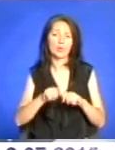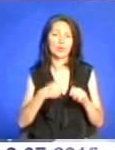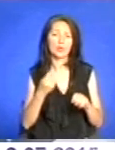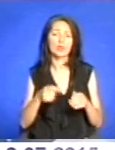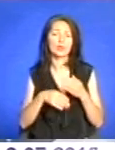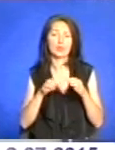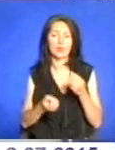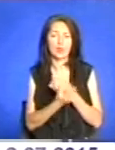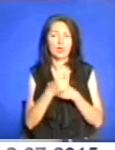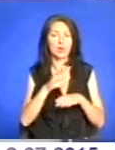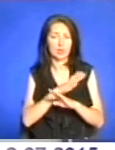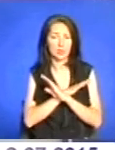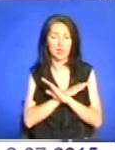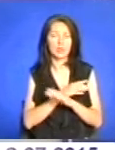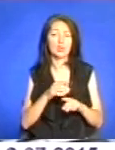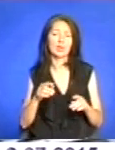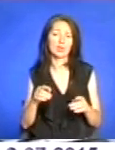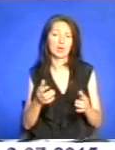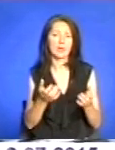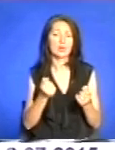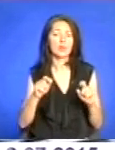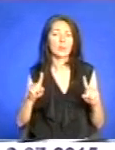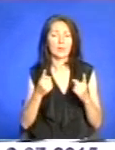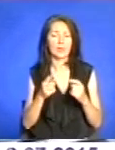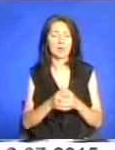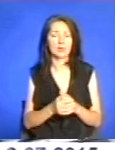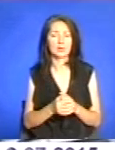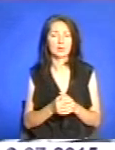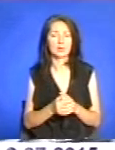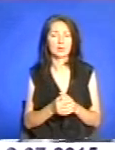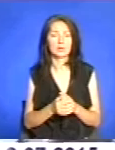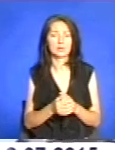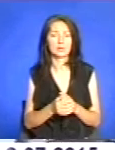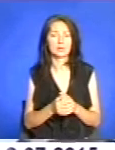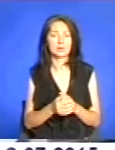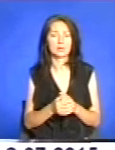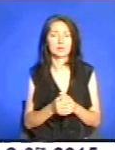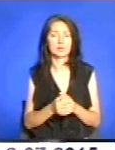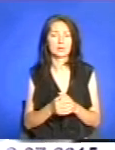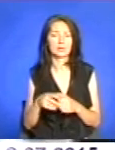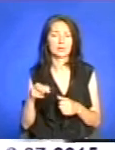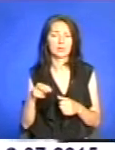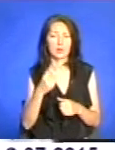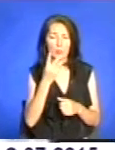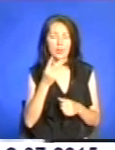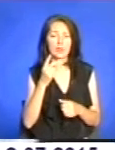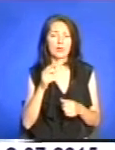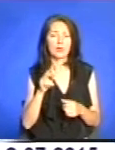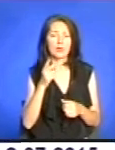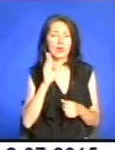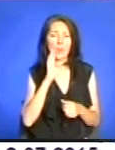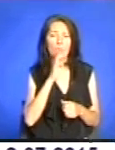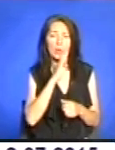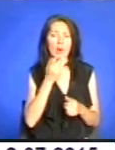обрано запобіжний захід тримання під вартою. Я зайшов до хати, до кумори, де мама в літній кухні. Мама лежала,